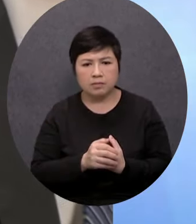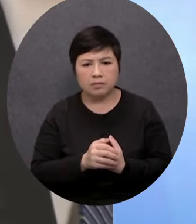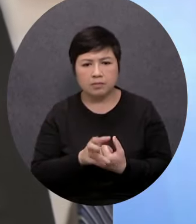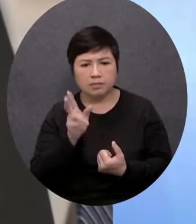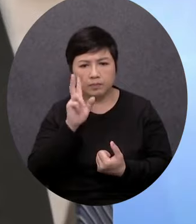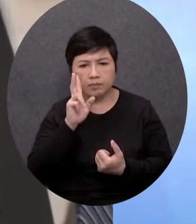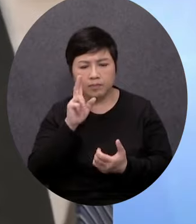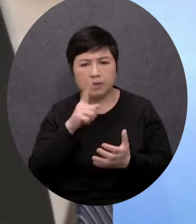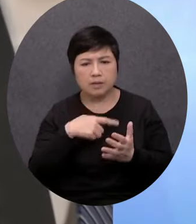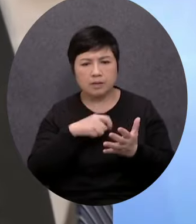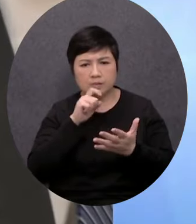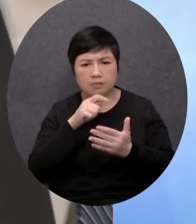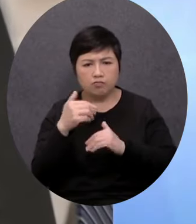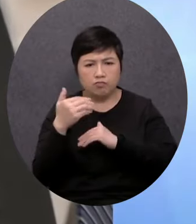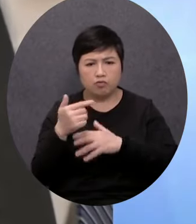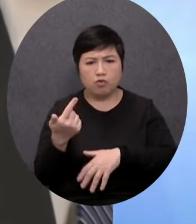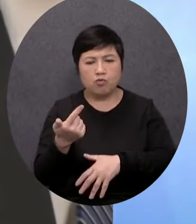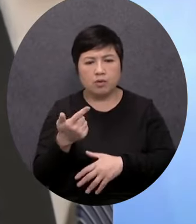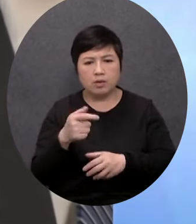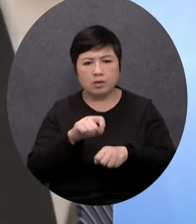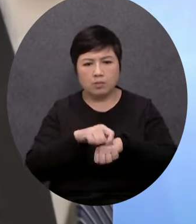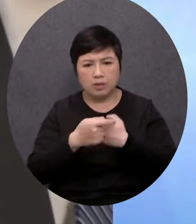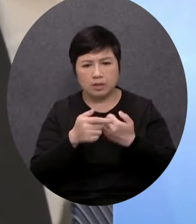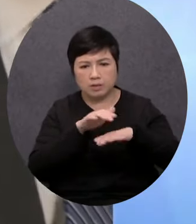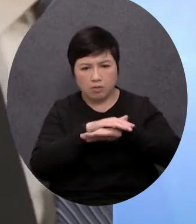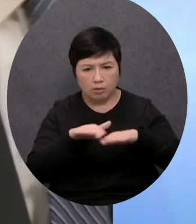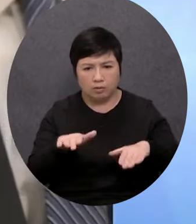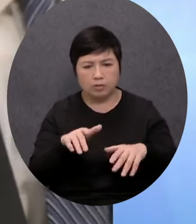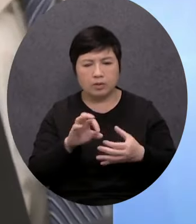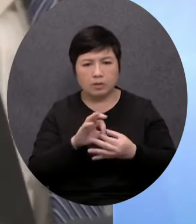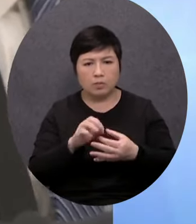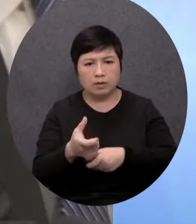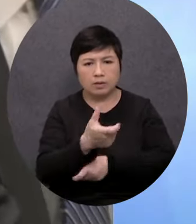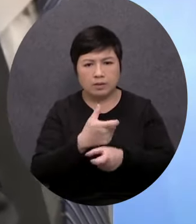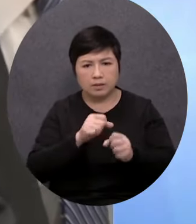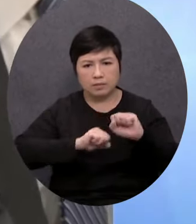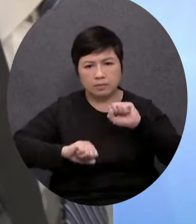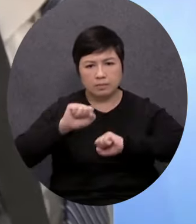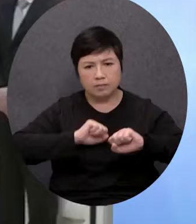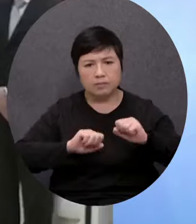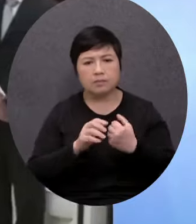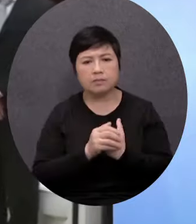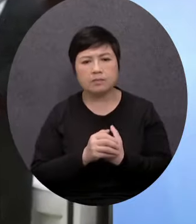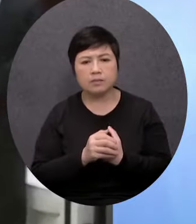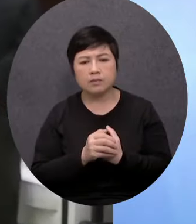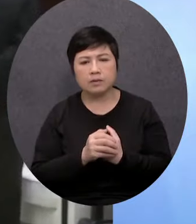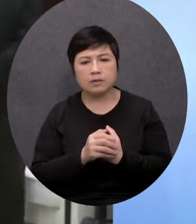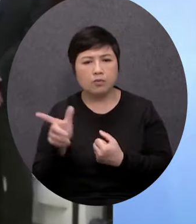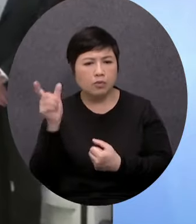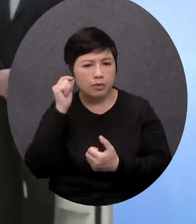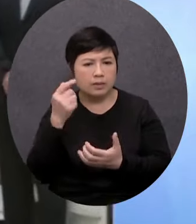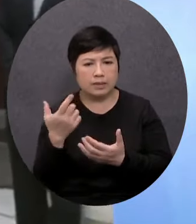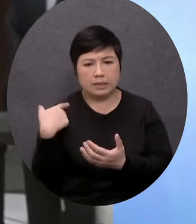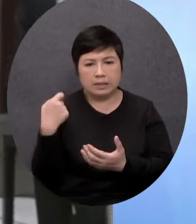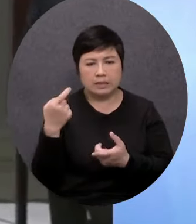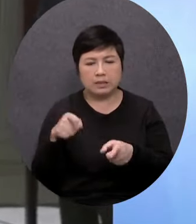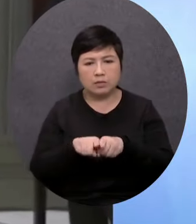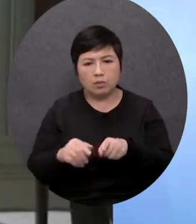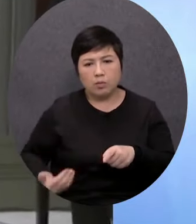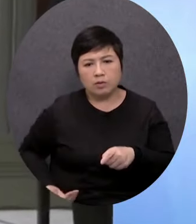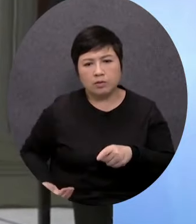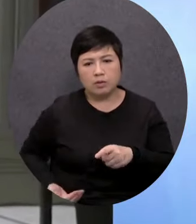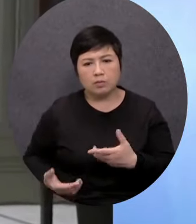as overcapacity and national security-related economic actions. 耶倫早前亦都同廣東省